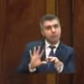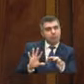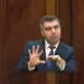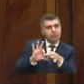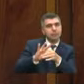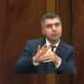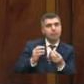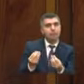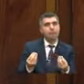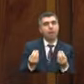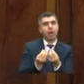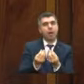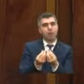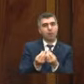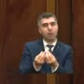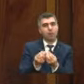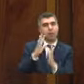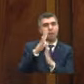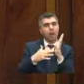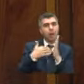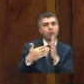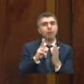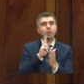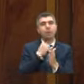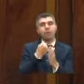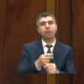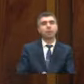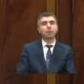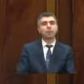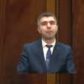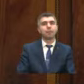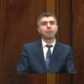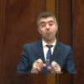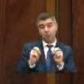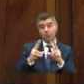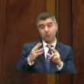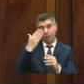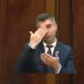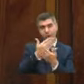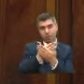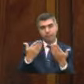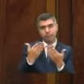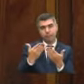جسده ويجسده البرنامج الحكومي. ونحن واعون بحجم المهام